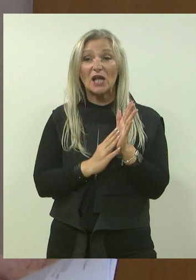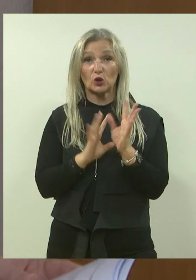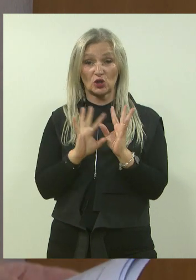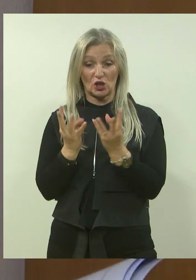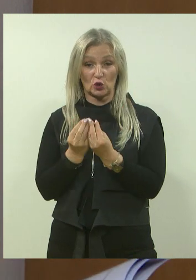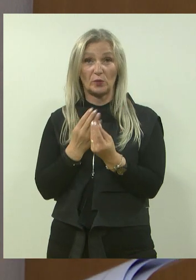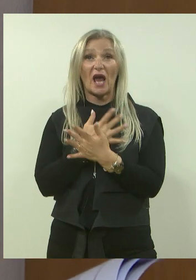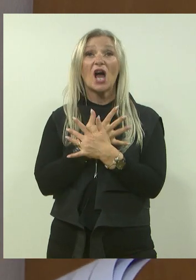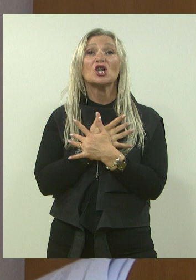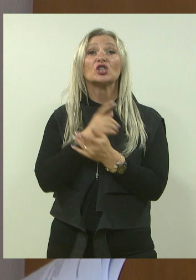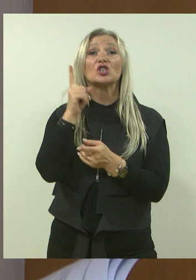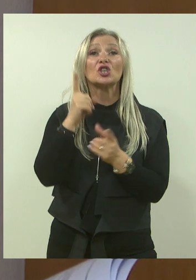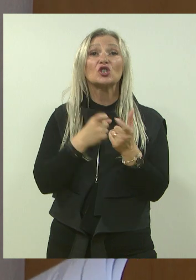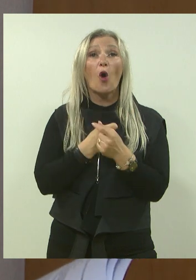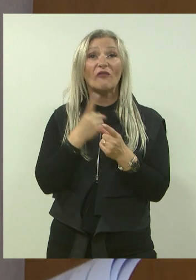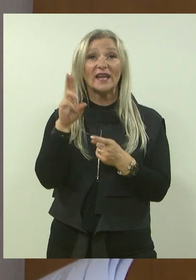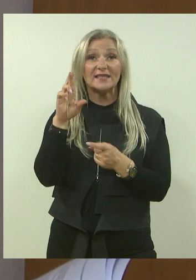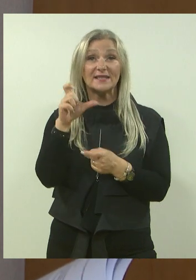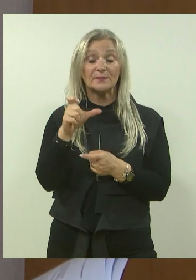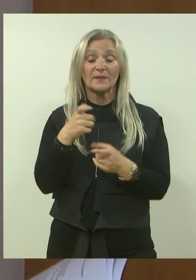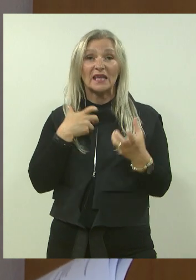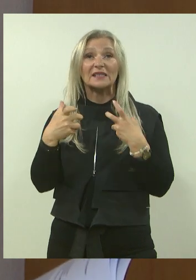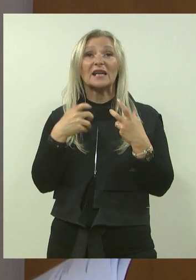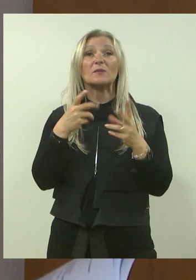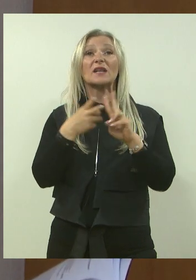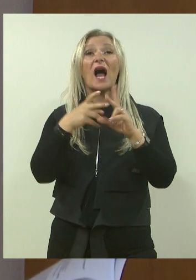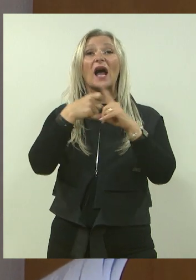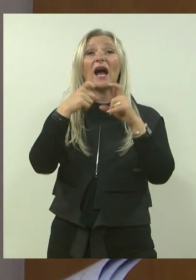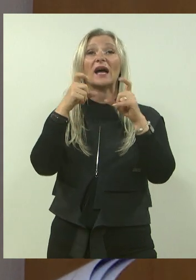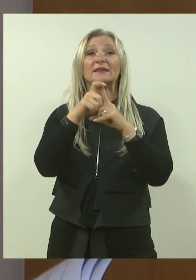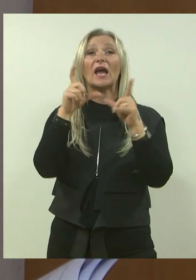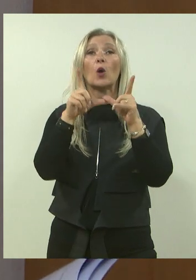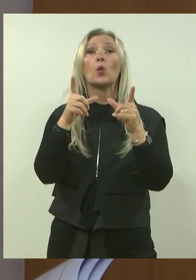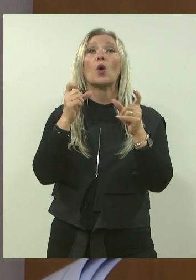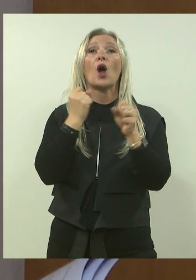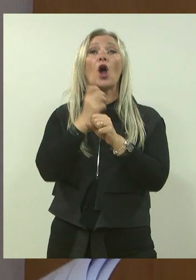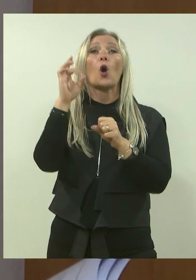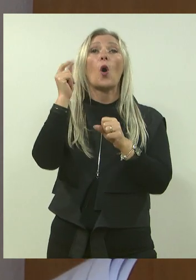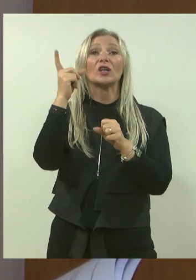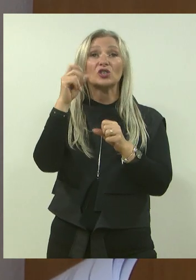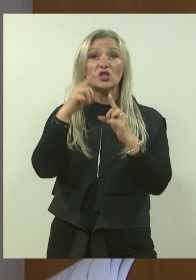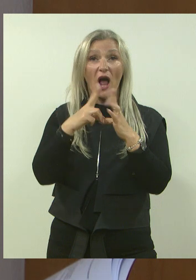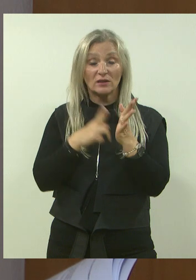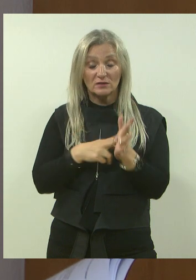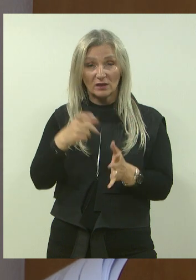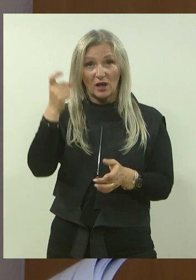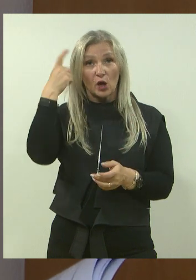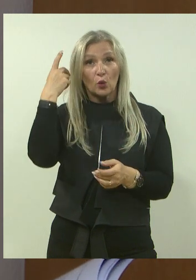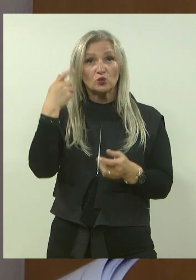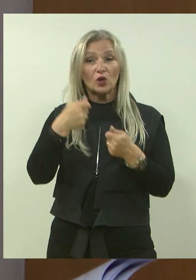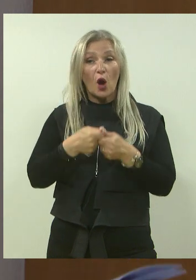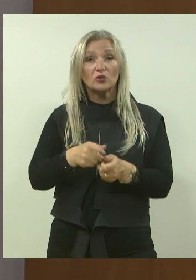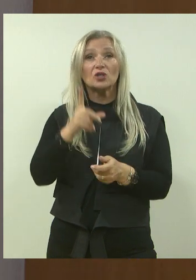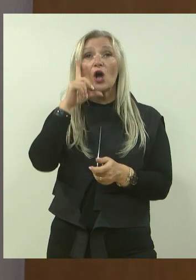Kuda Žiškovec, dramska sekcija HKDU-a Goričan i dramska sekcija kulturne udruge